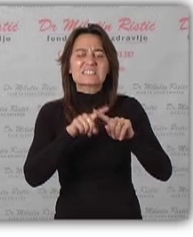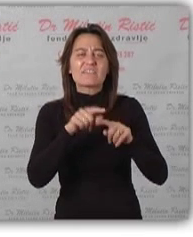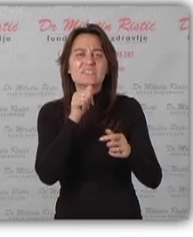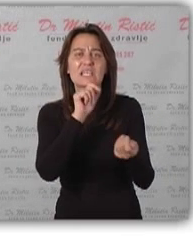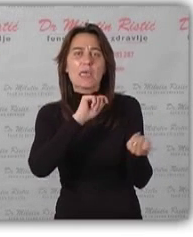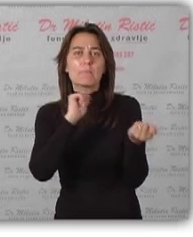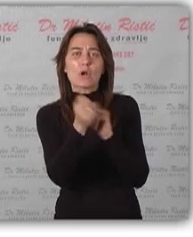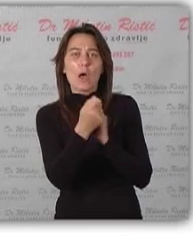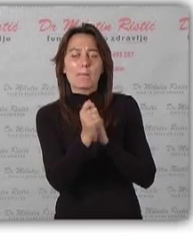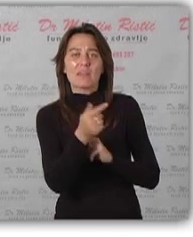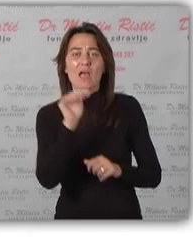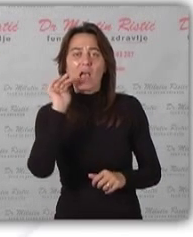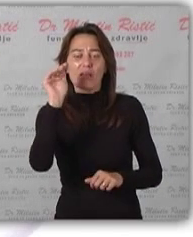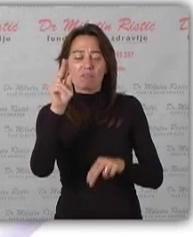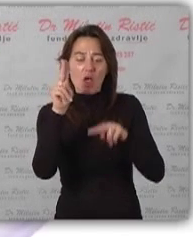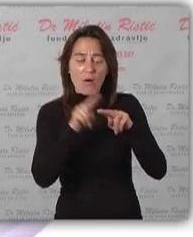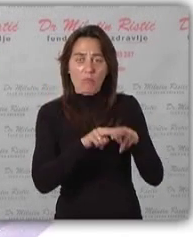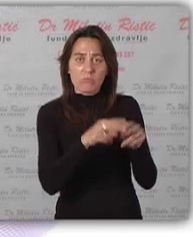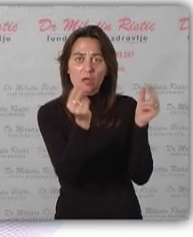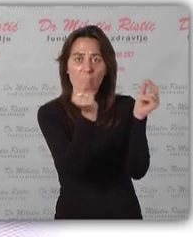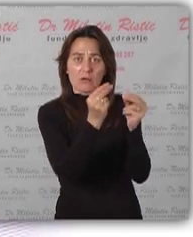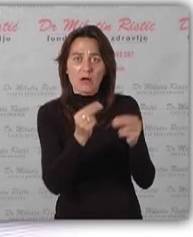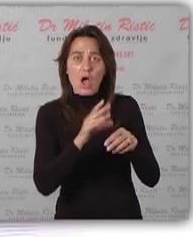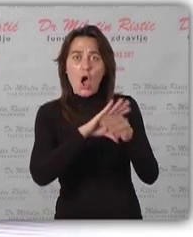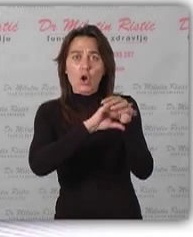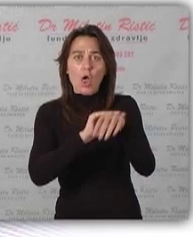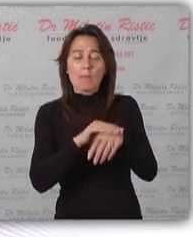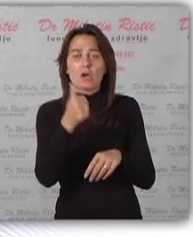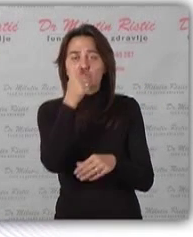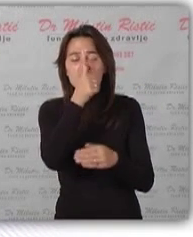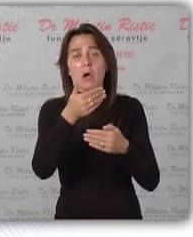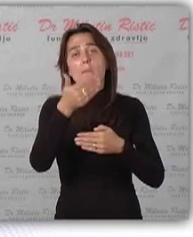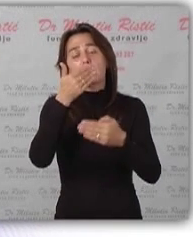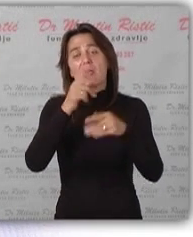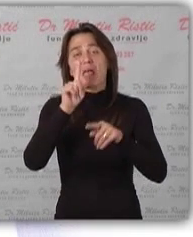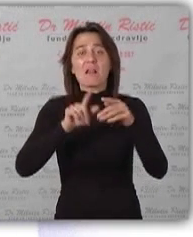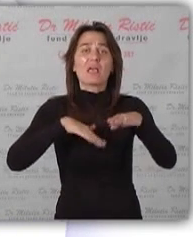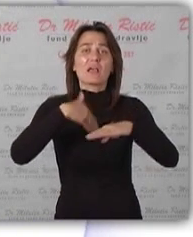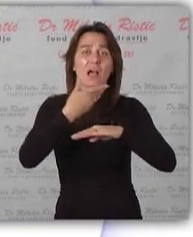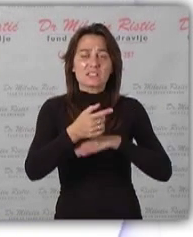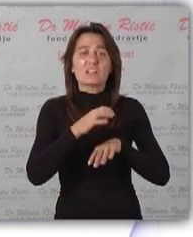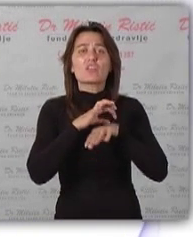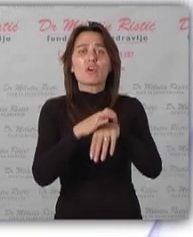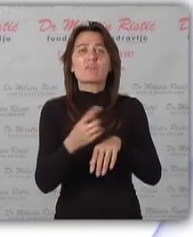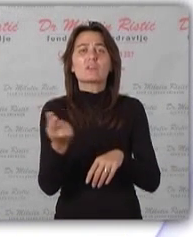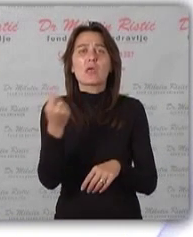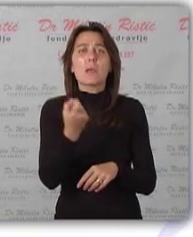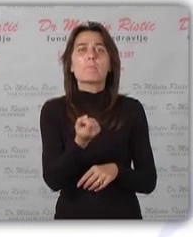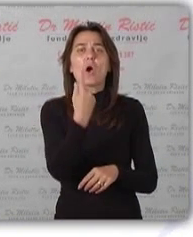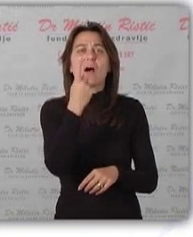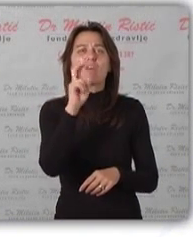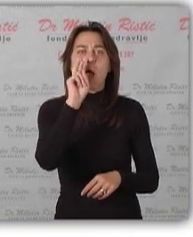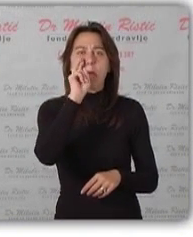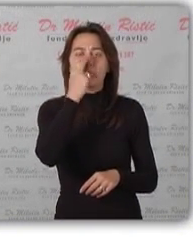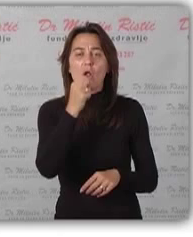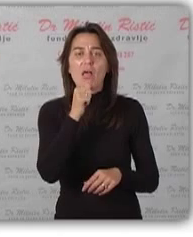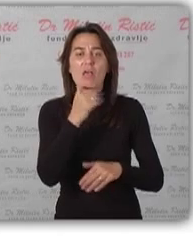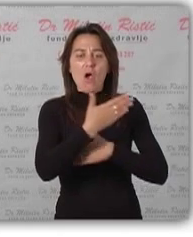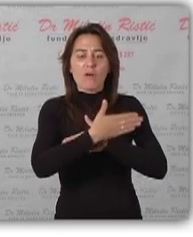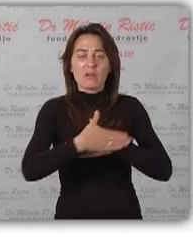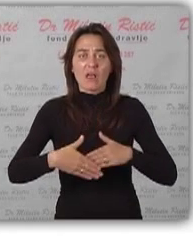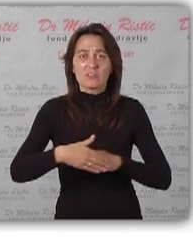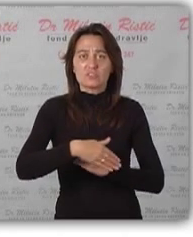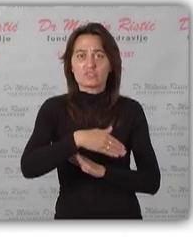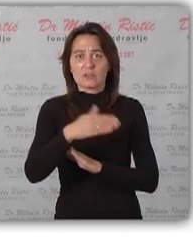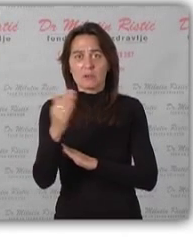i promene koje se javljaju na ostalim strukturama zgloba, što pre ili kasnije dovodi do pojave bola i